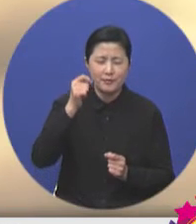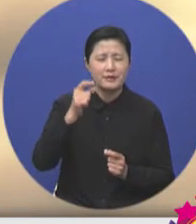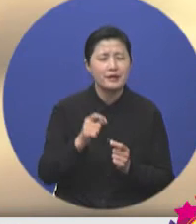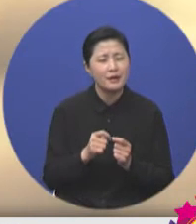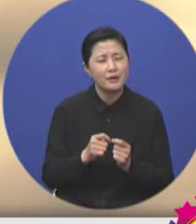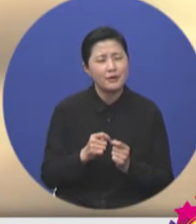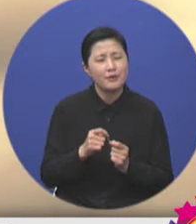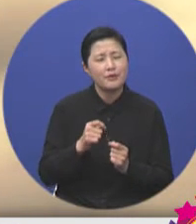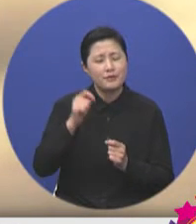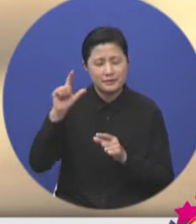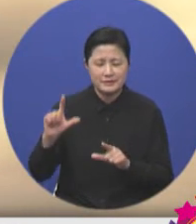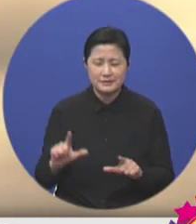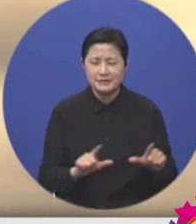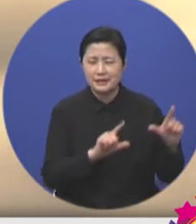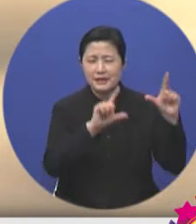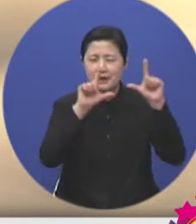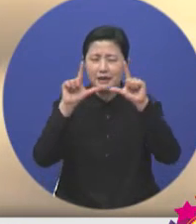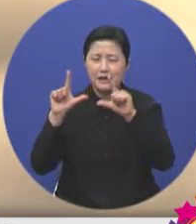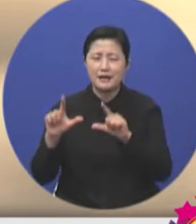오래오래